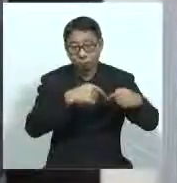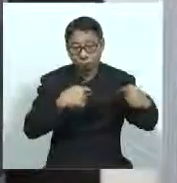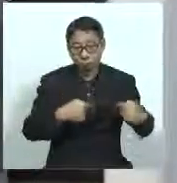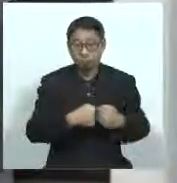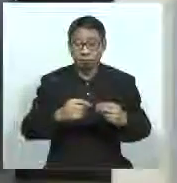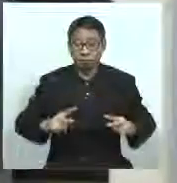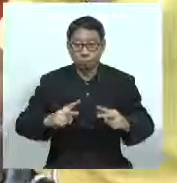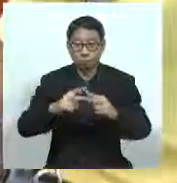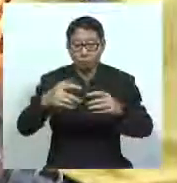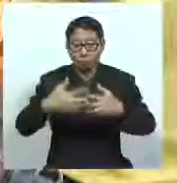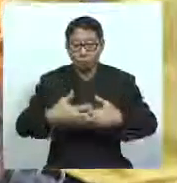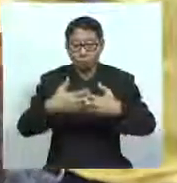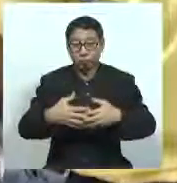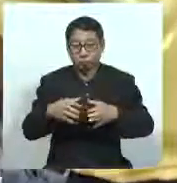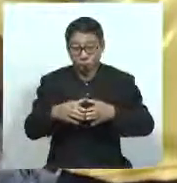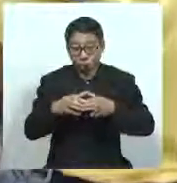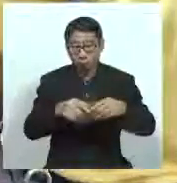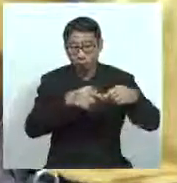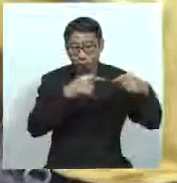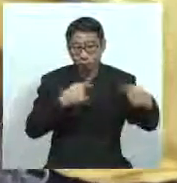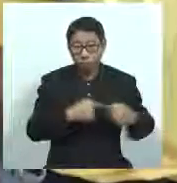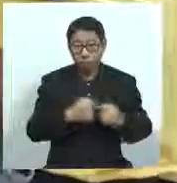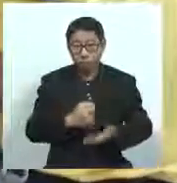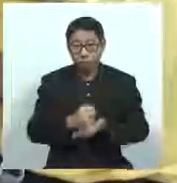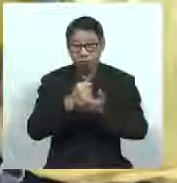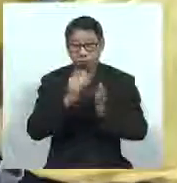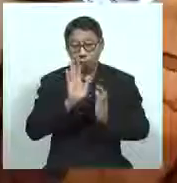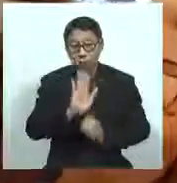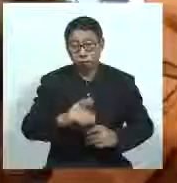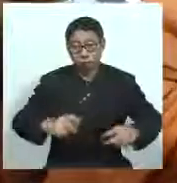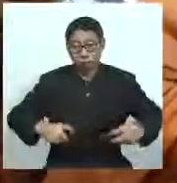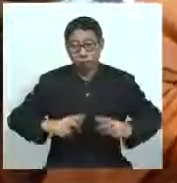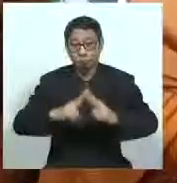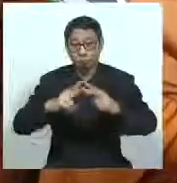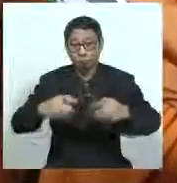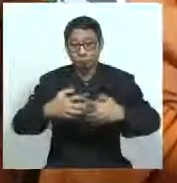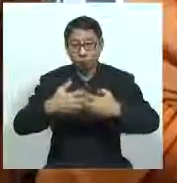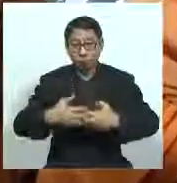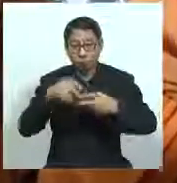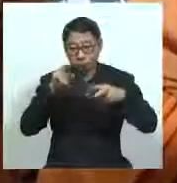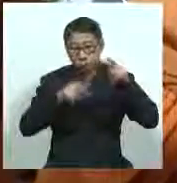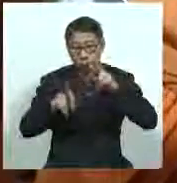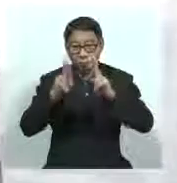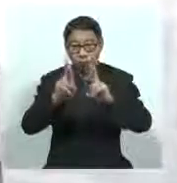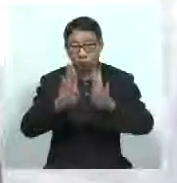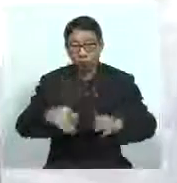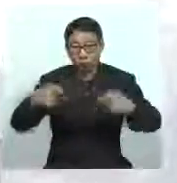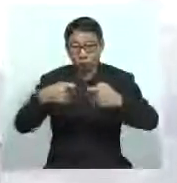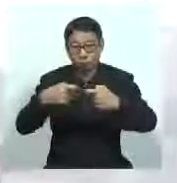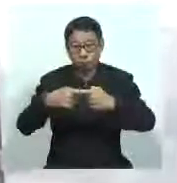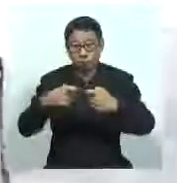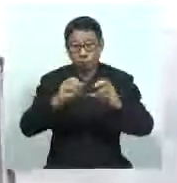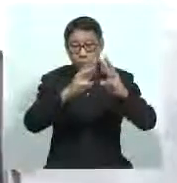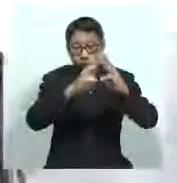หกรรมได้นำทีมเจ้าหน้าที่จิตอาสาในสังกัดกระทรวงอุตสาหกรรมลงพื้นที่ไปตรวจสอบระบบไฟฟ้าภายในวัด